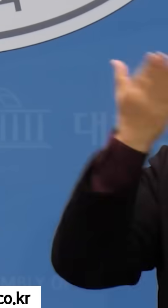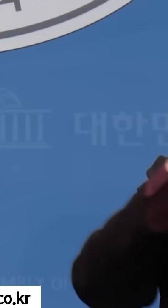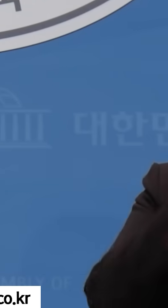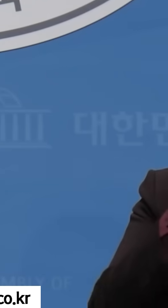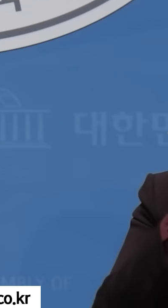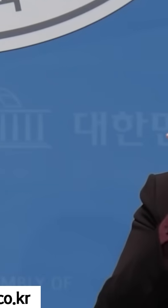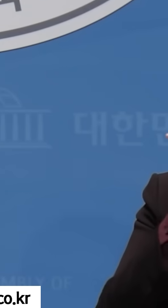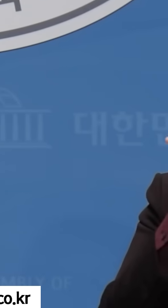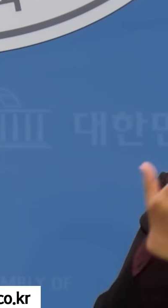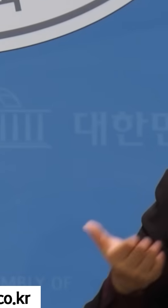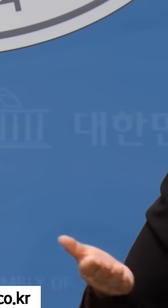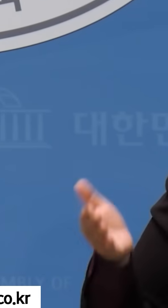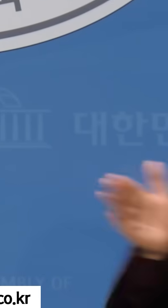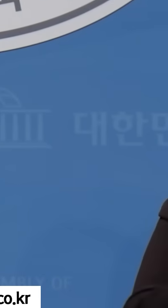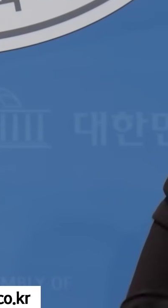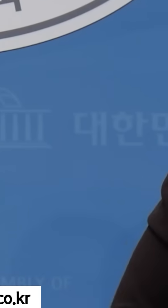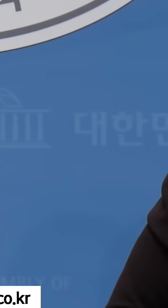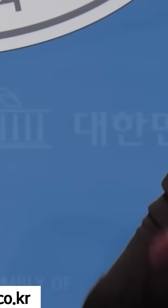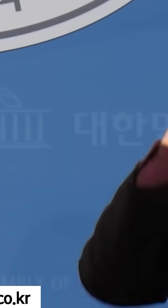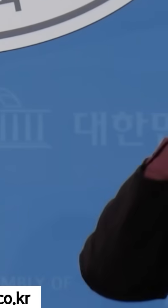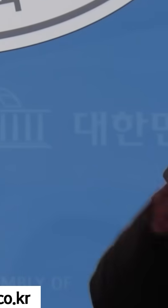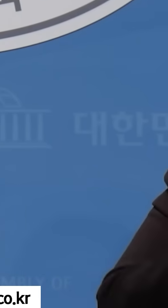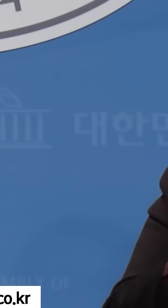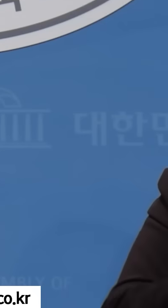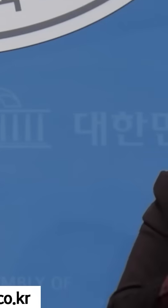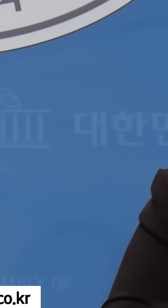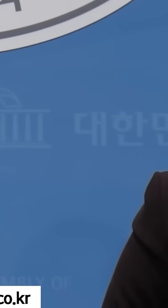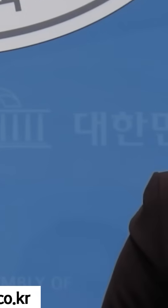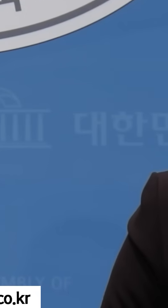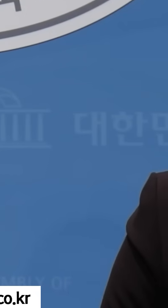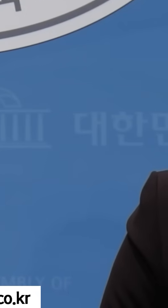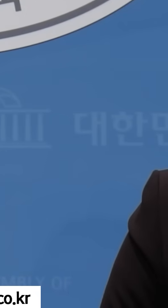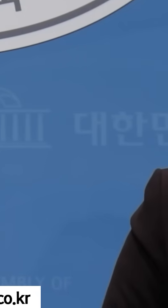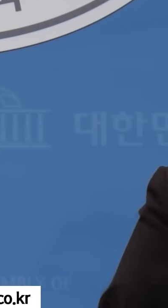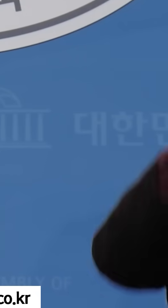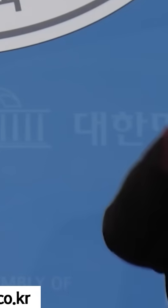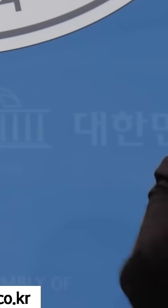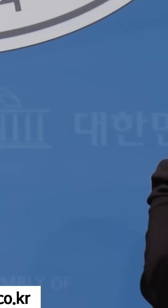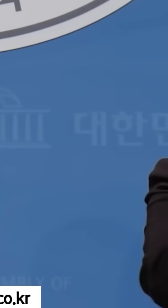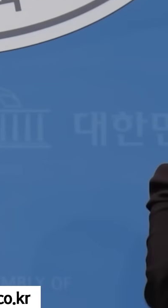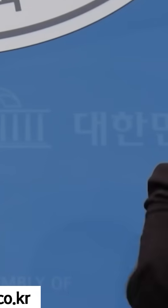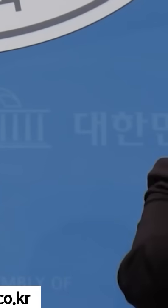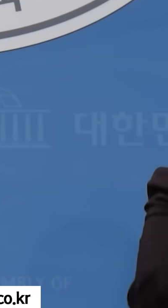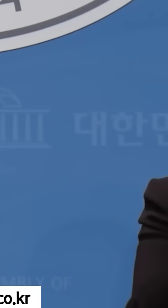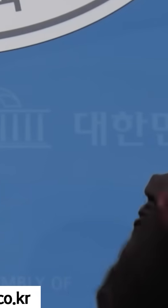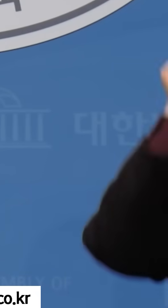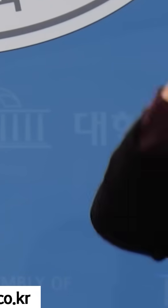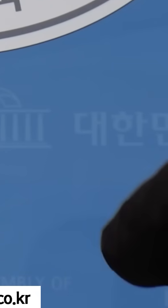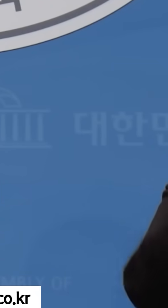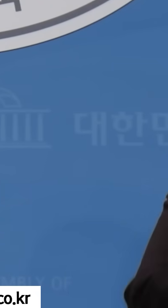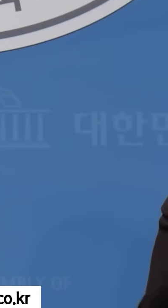끝에 고향 갑을 출마지로 선택했습니다.